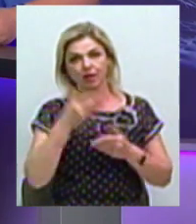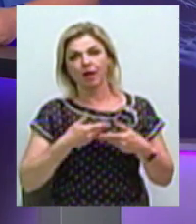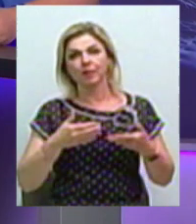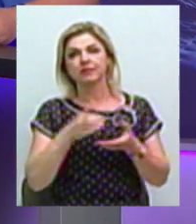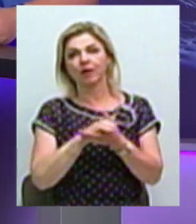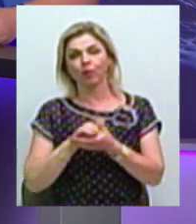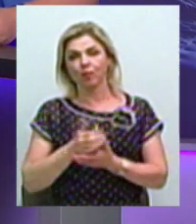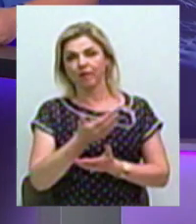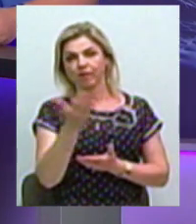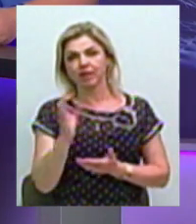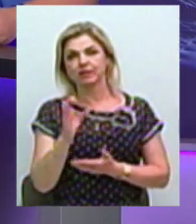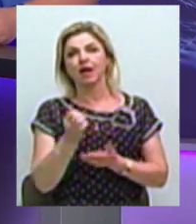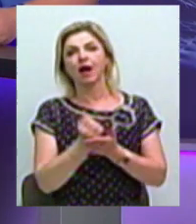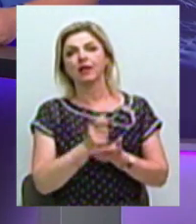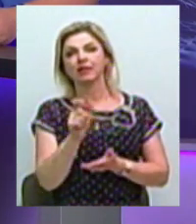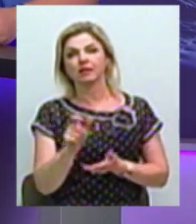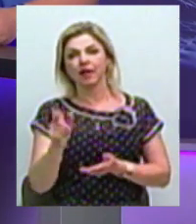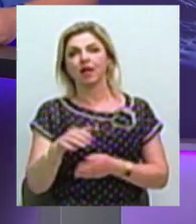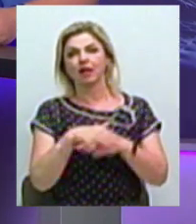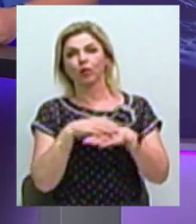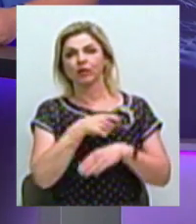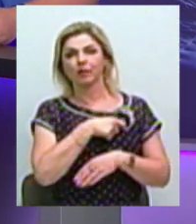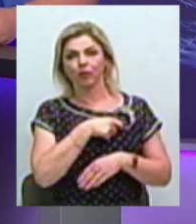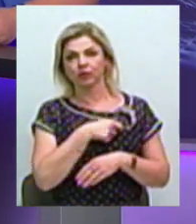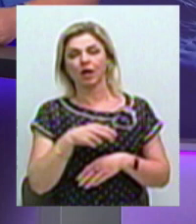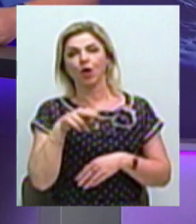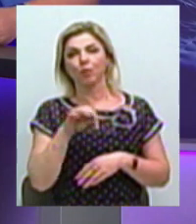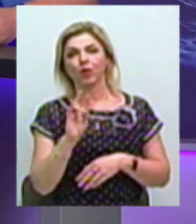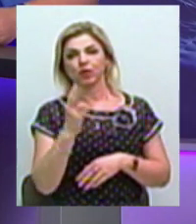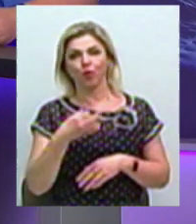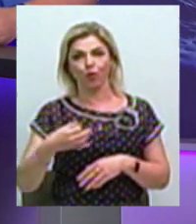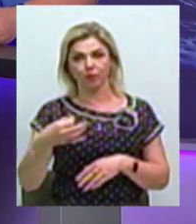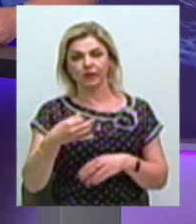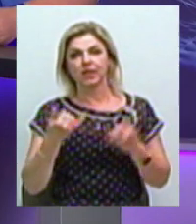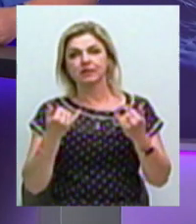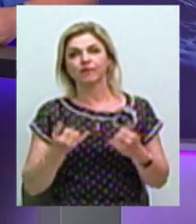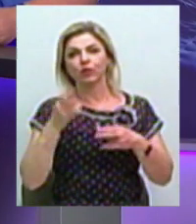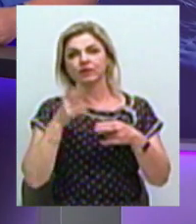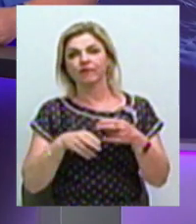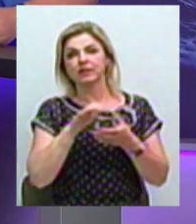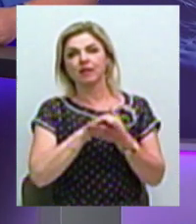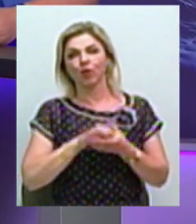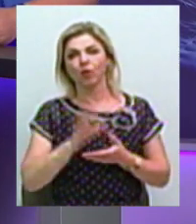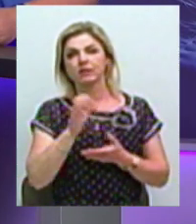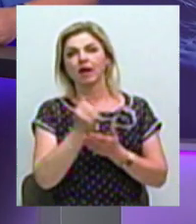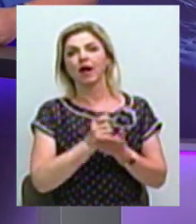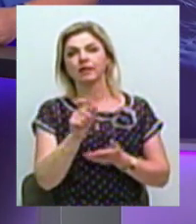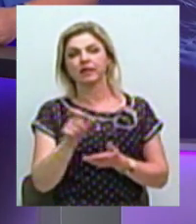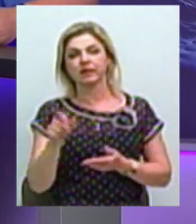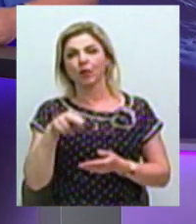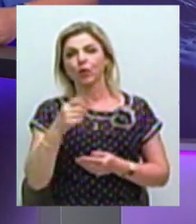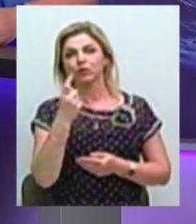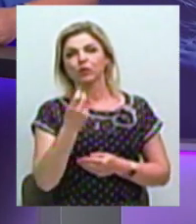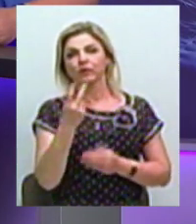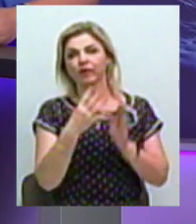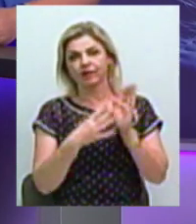кандидатами в народні депутати по одномандатних округах Миколаївської області. Сьогодні ми завершаємо знайомство із кандидатами по